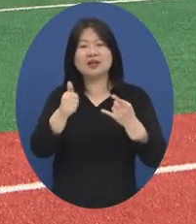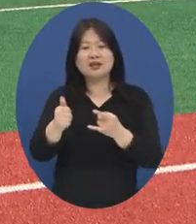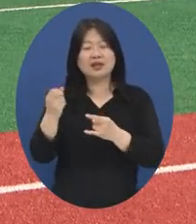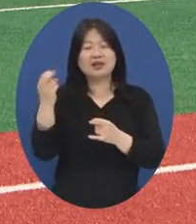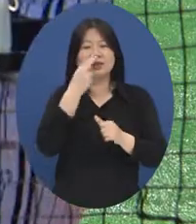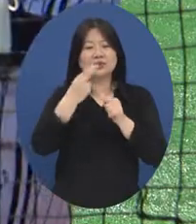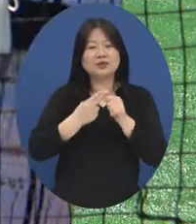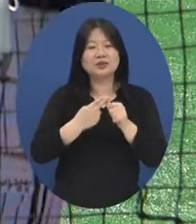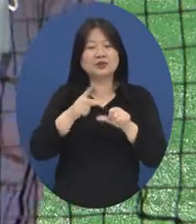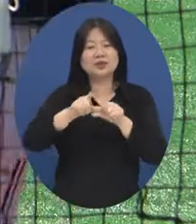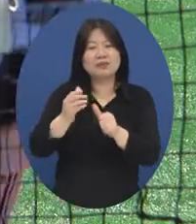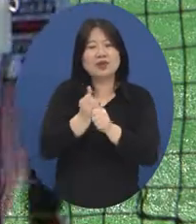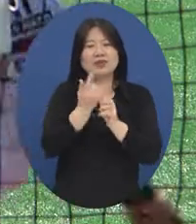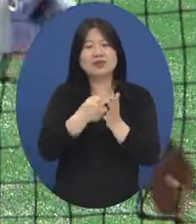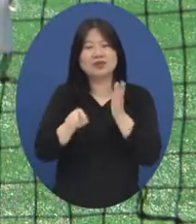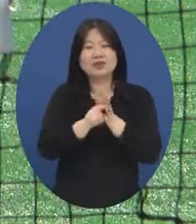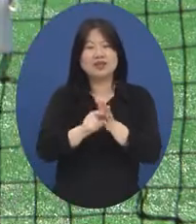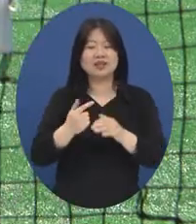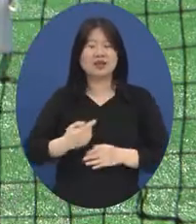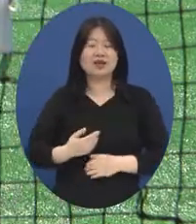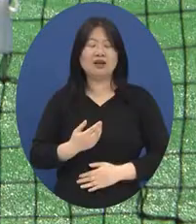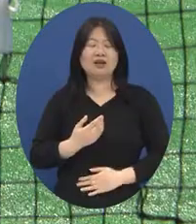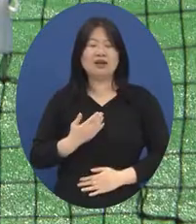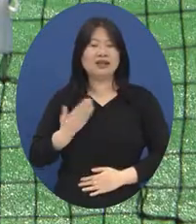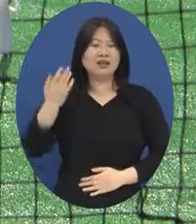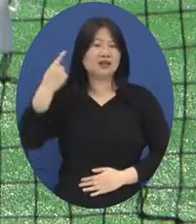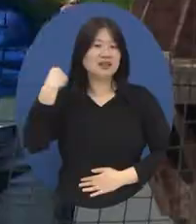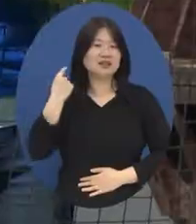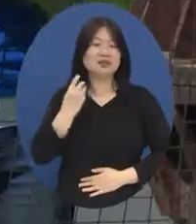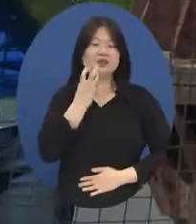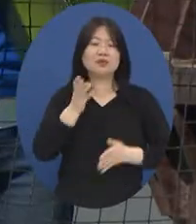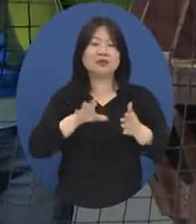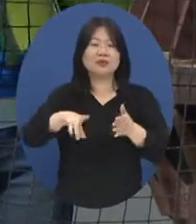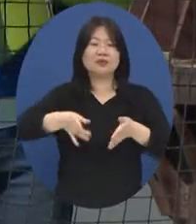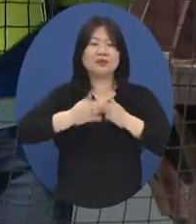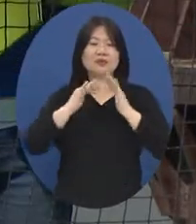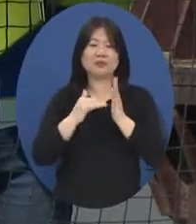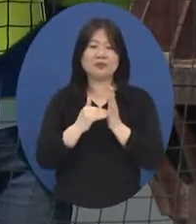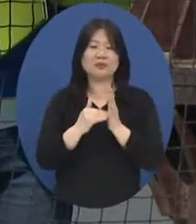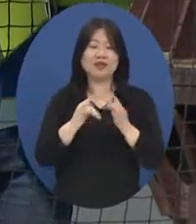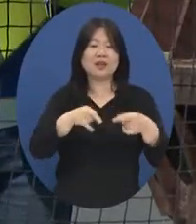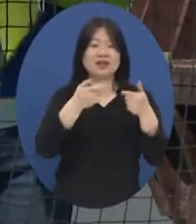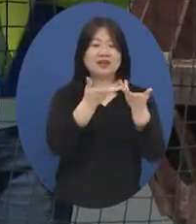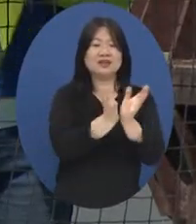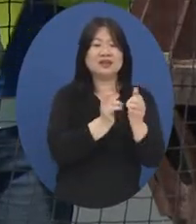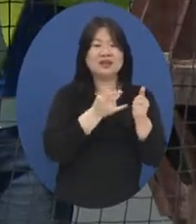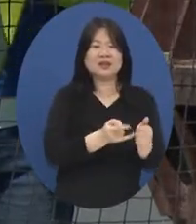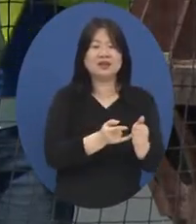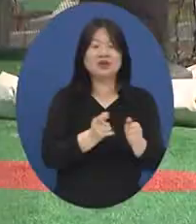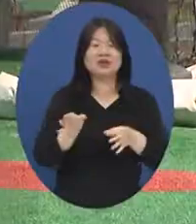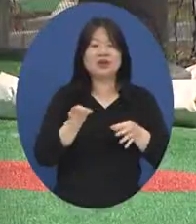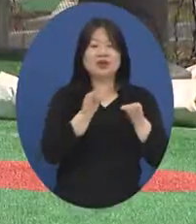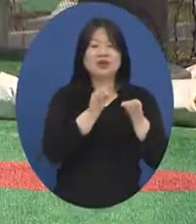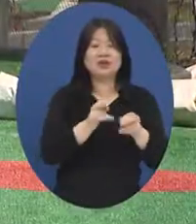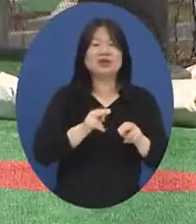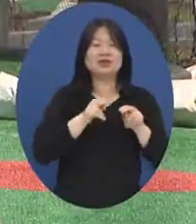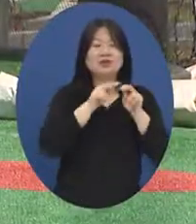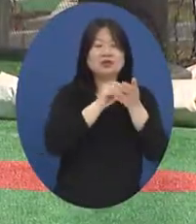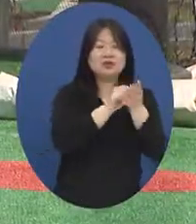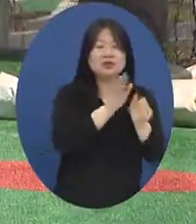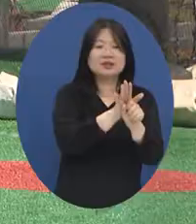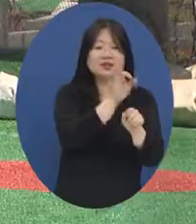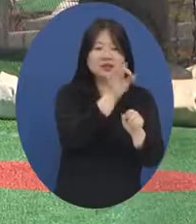위해 지난해 전국 최초로 경기도가 창설했습니다. 경기도리그 참가팀에겐 출전 지원금과 경기용품이